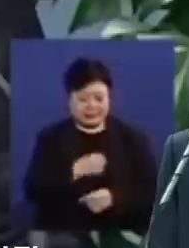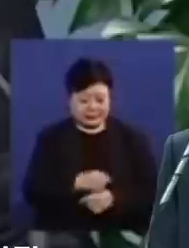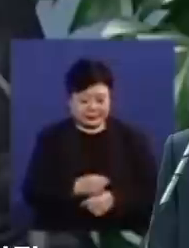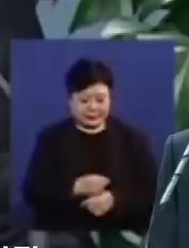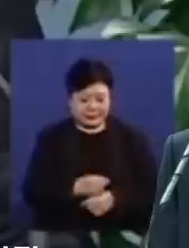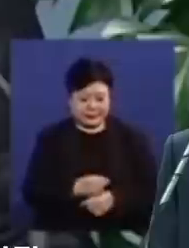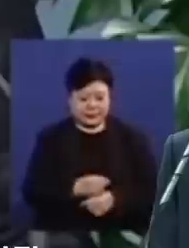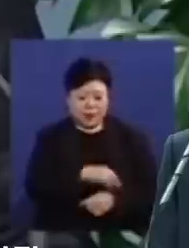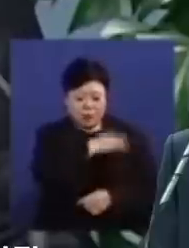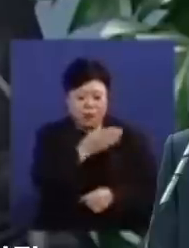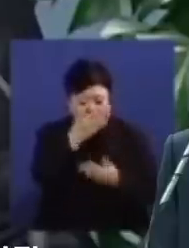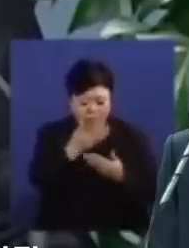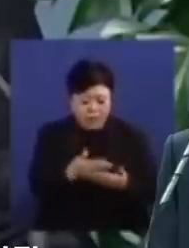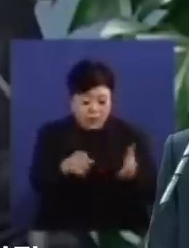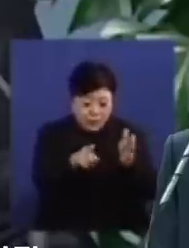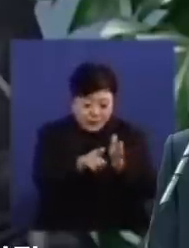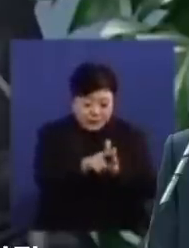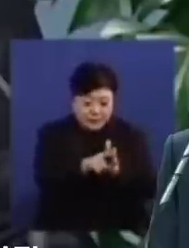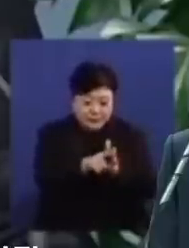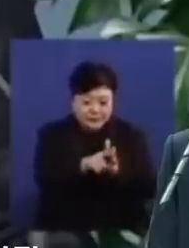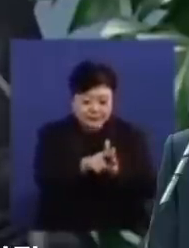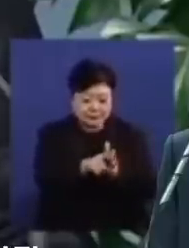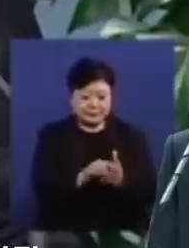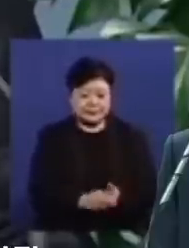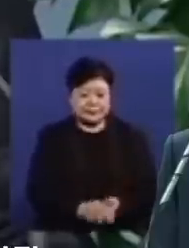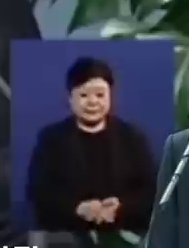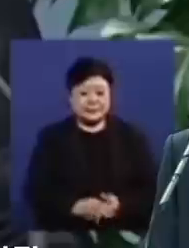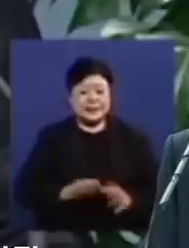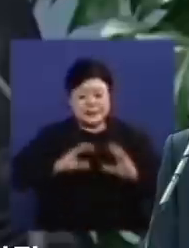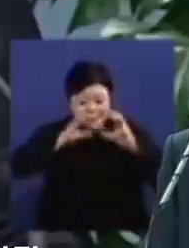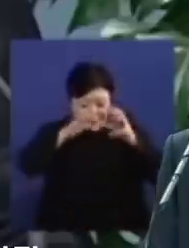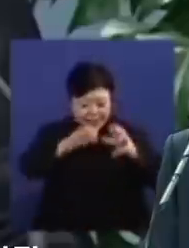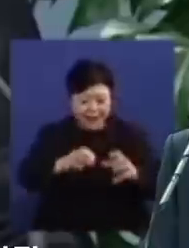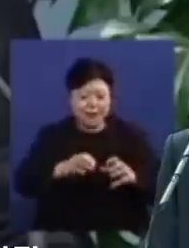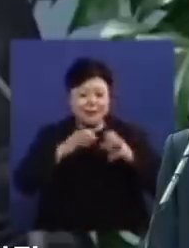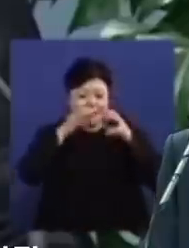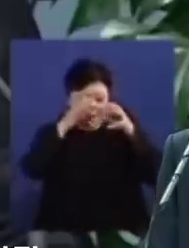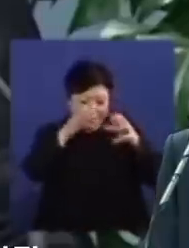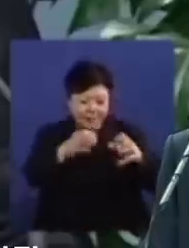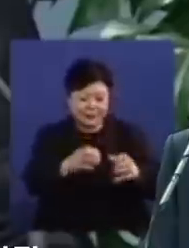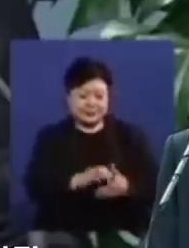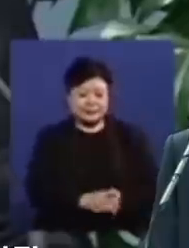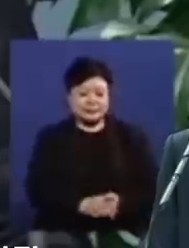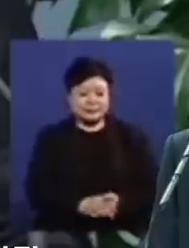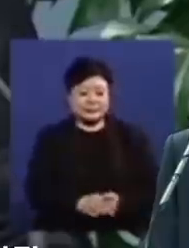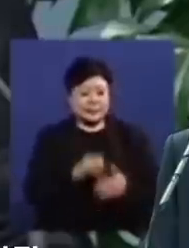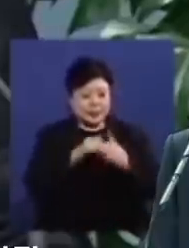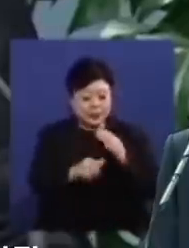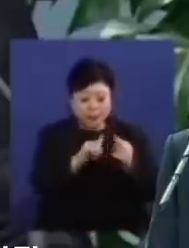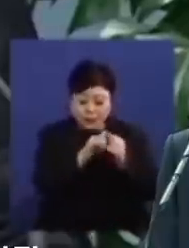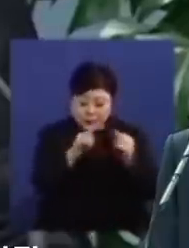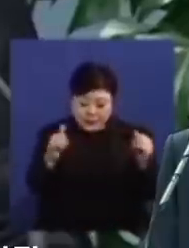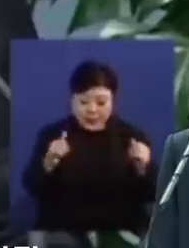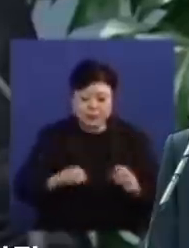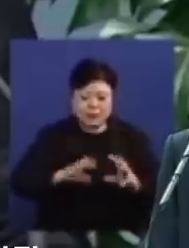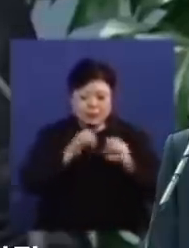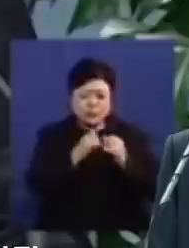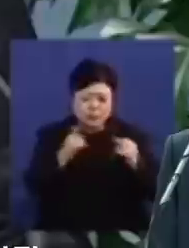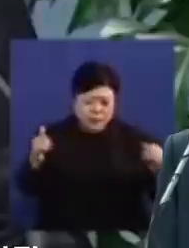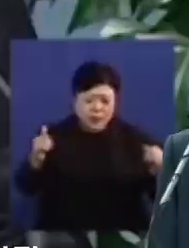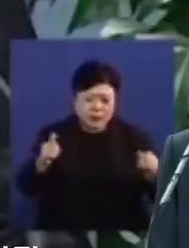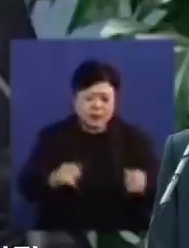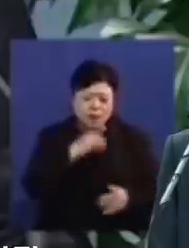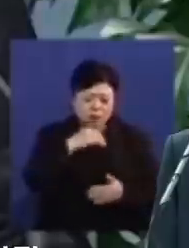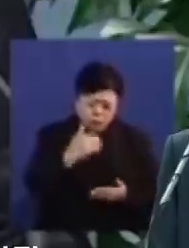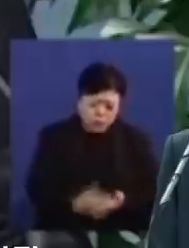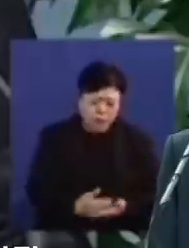권력을 얻기 위해서 이 세상에 지도자들이 국민들을 얼마나